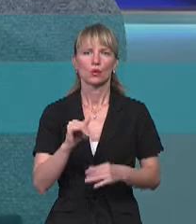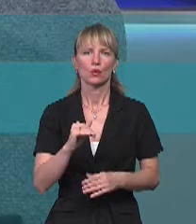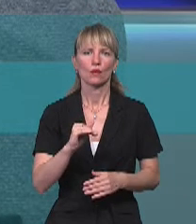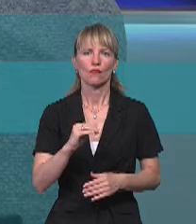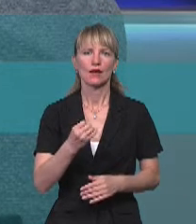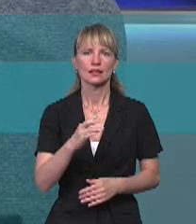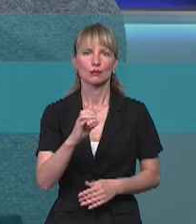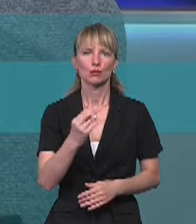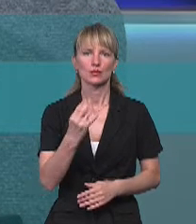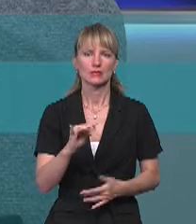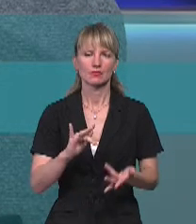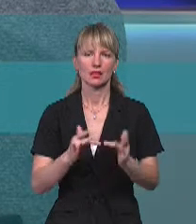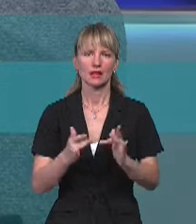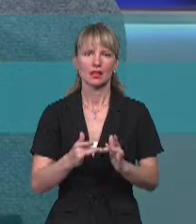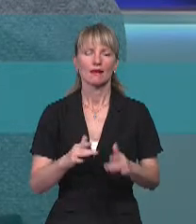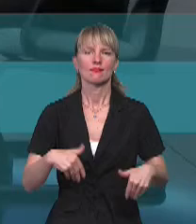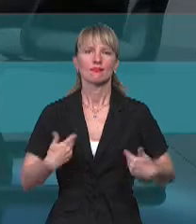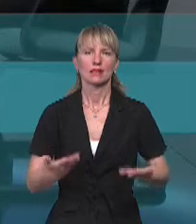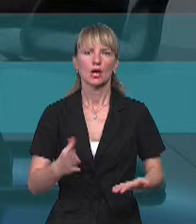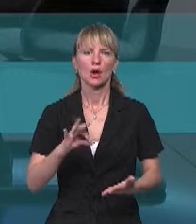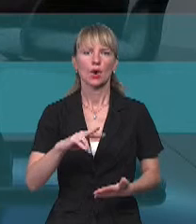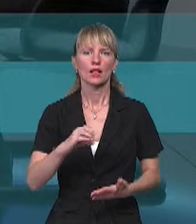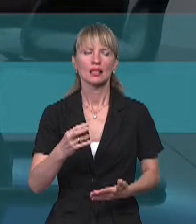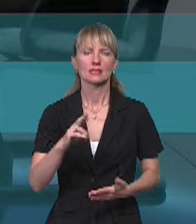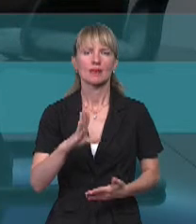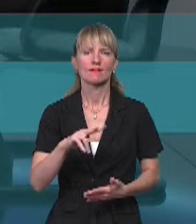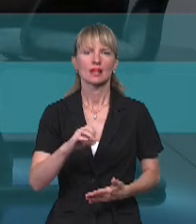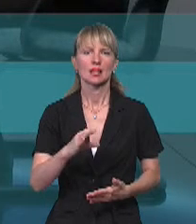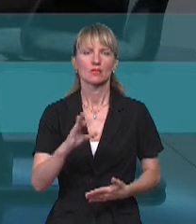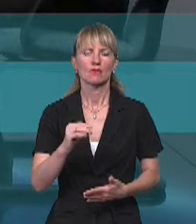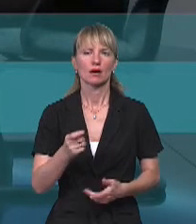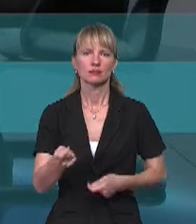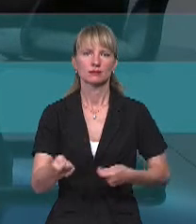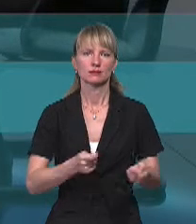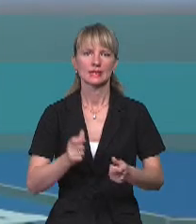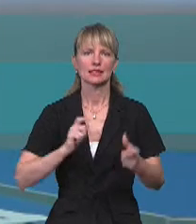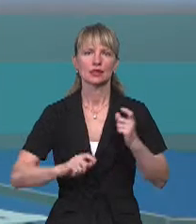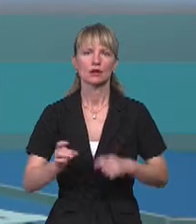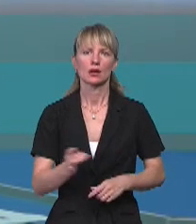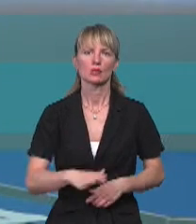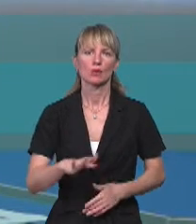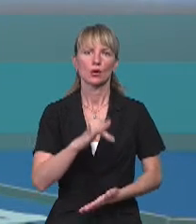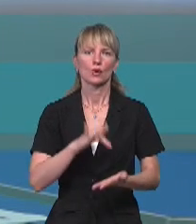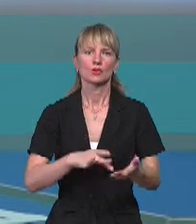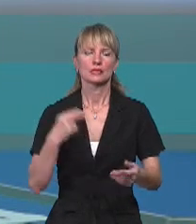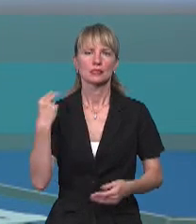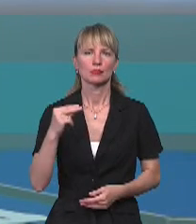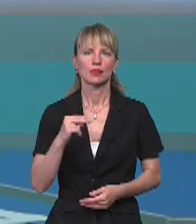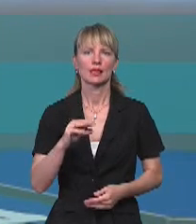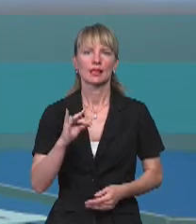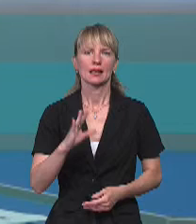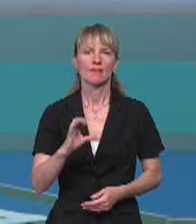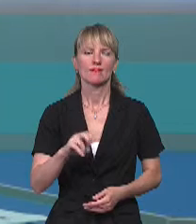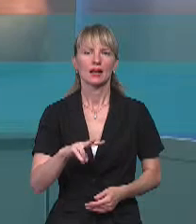Фейсбуці. Вітаємо у нашій студії Олесю Лапікову, комунікаційну координаторку Інституту Республіка міста Запоріжжя та Валерія